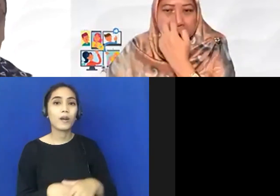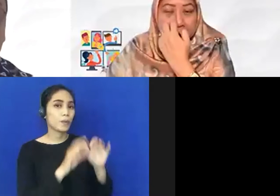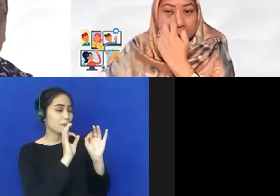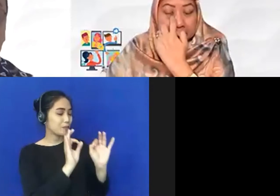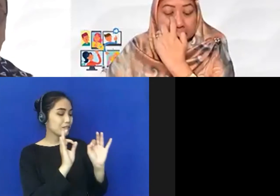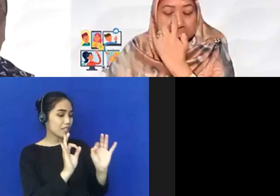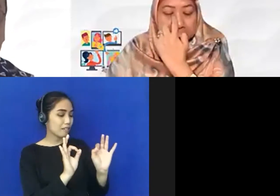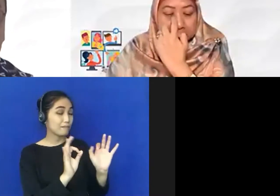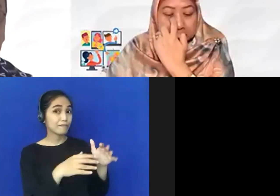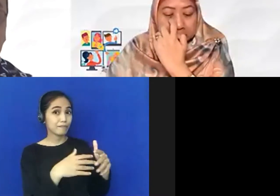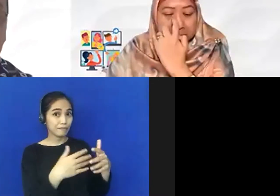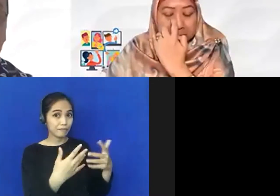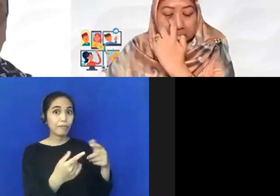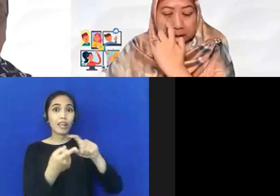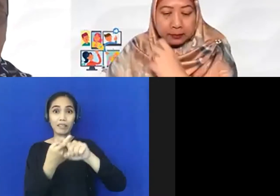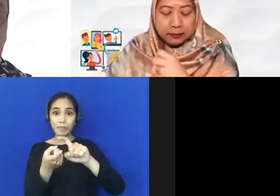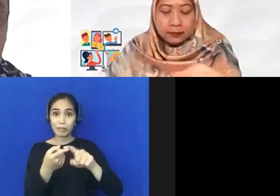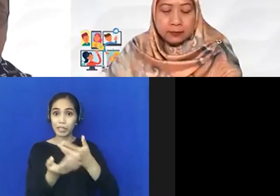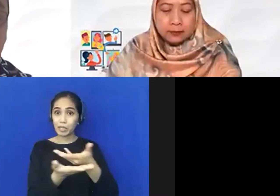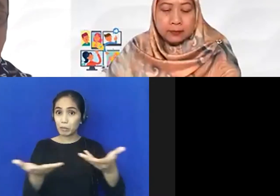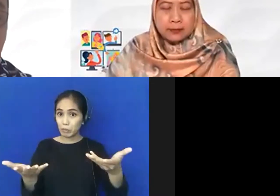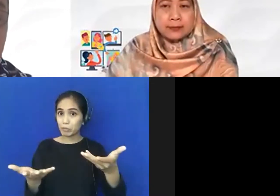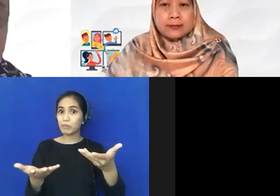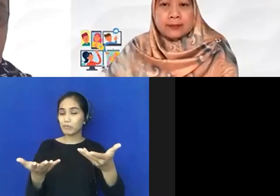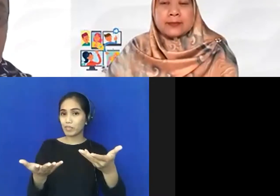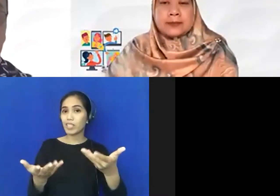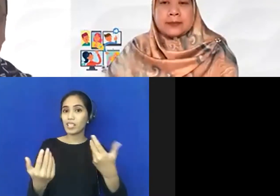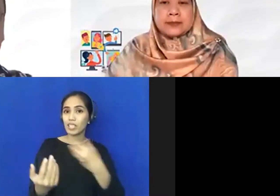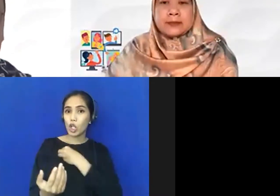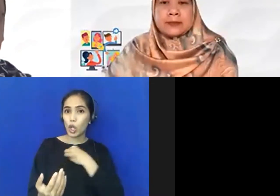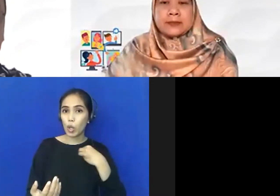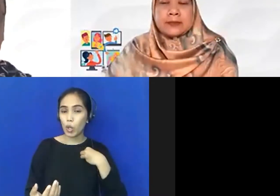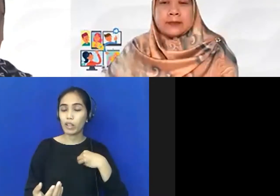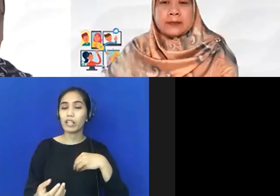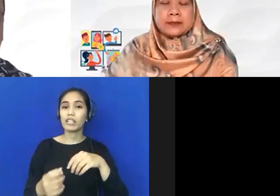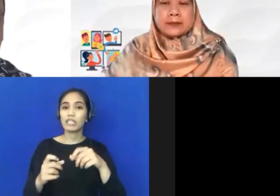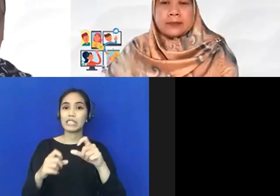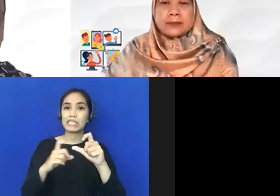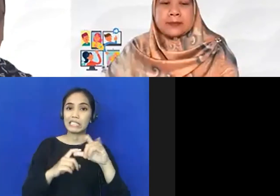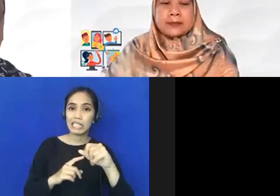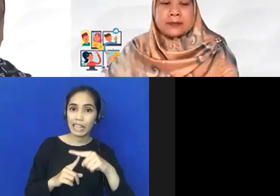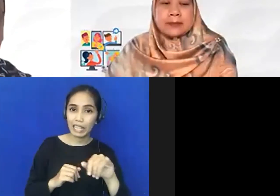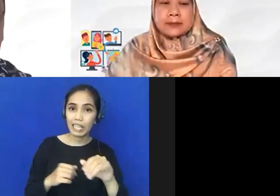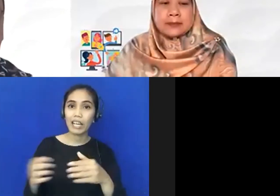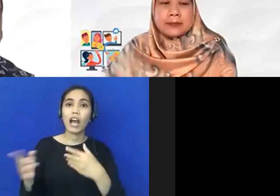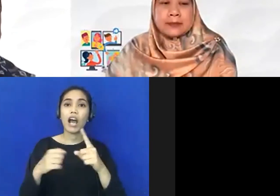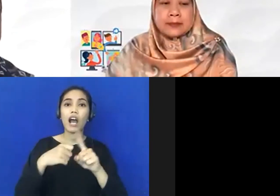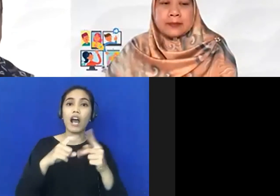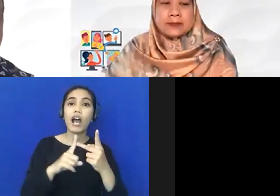Oke, teman-teman, Ibu Dr. Siti Kalimah SPKJ Mars ini, beliau